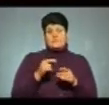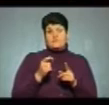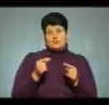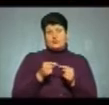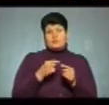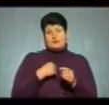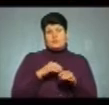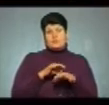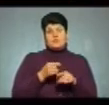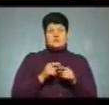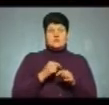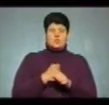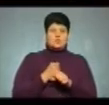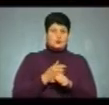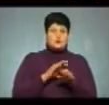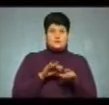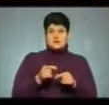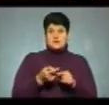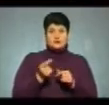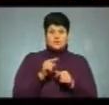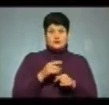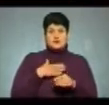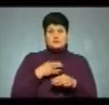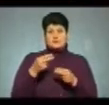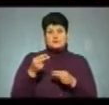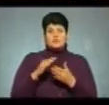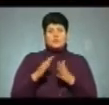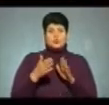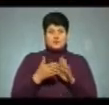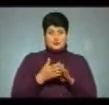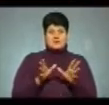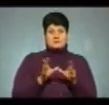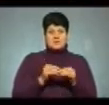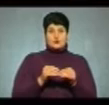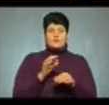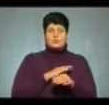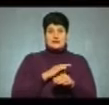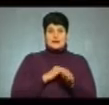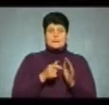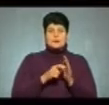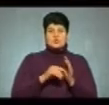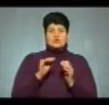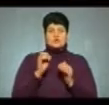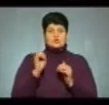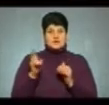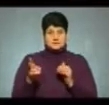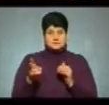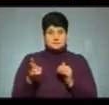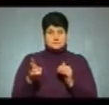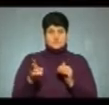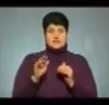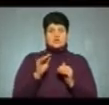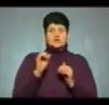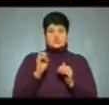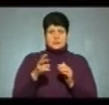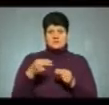ми проводимо ці роботи. Після того в нас укладався договір спільного використання приміщення з ЖЕКом. Тобто ЖЕК